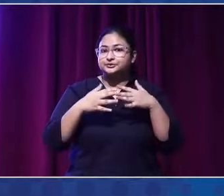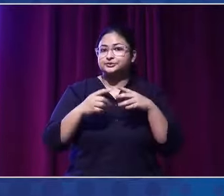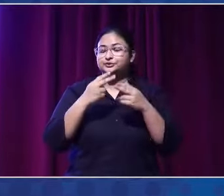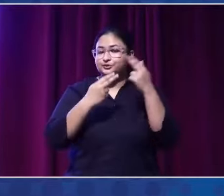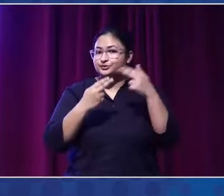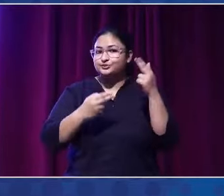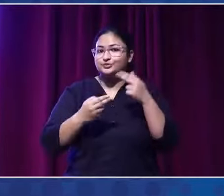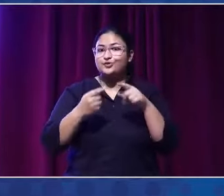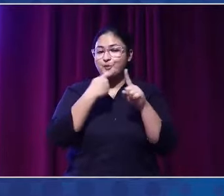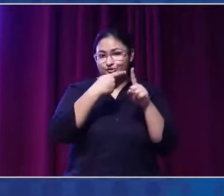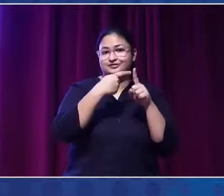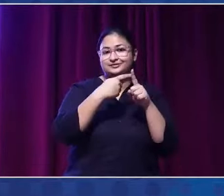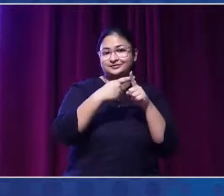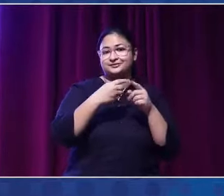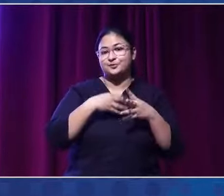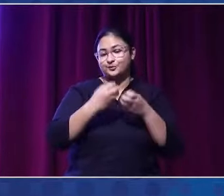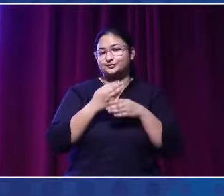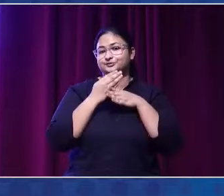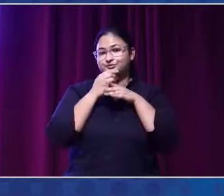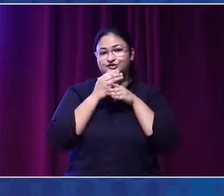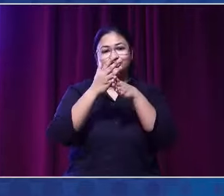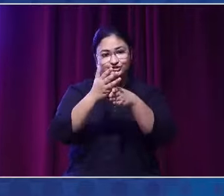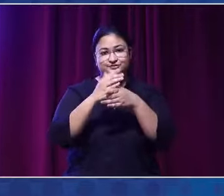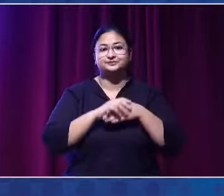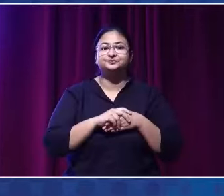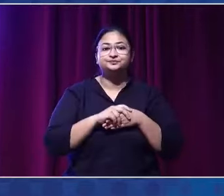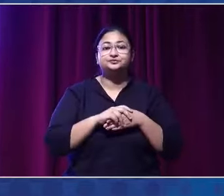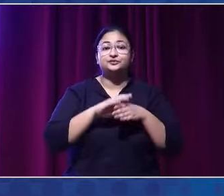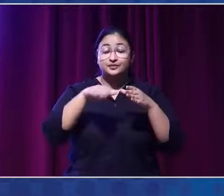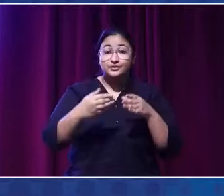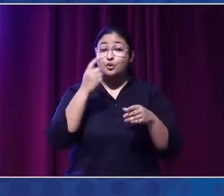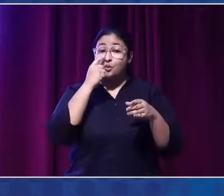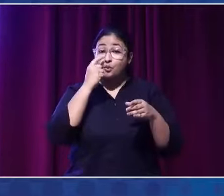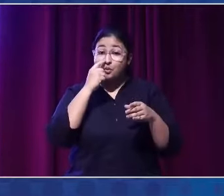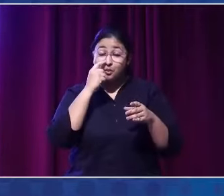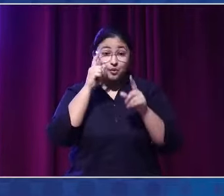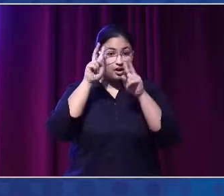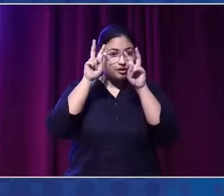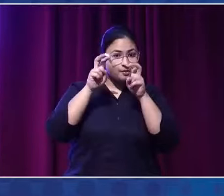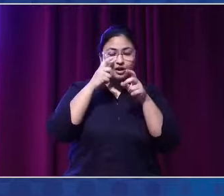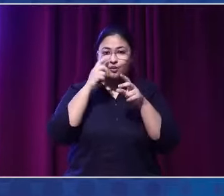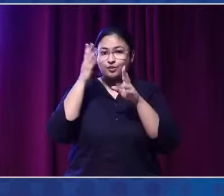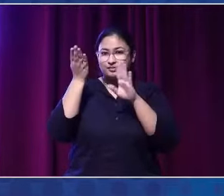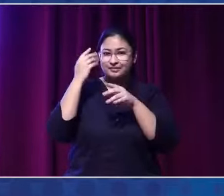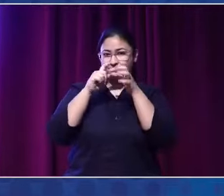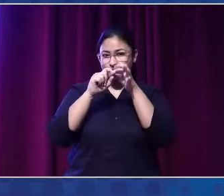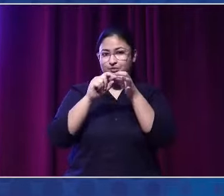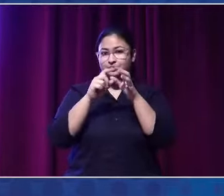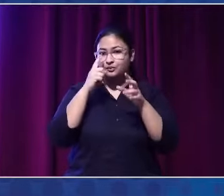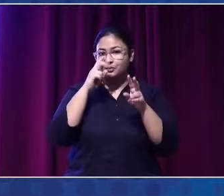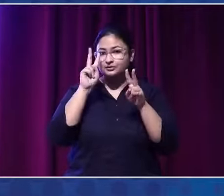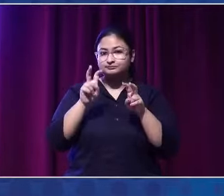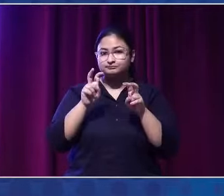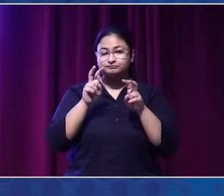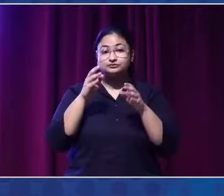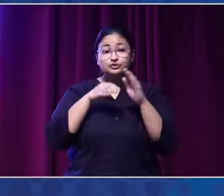stories on the positive note which we want to tell you. Aur jahan women ka prashn aaya, maine puche voters dikhaye the. हमने